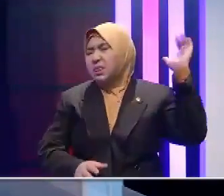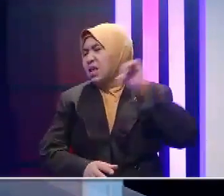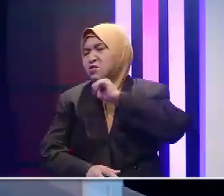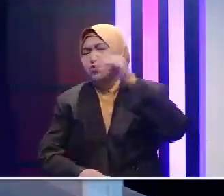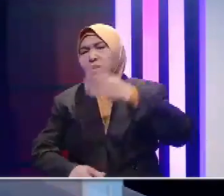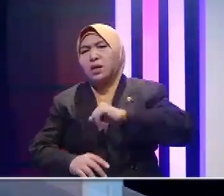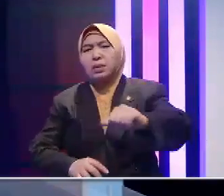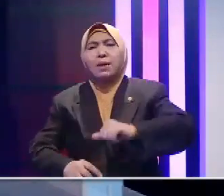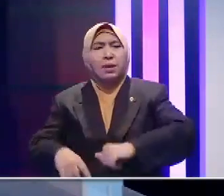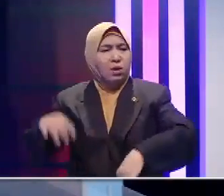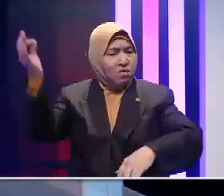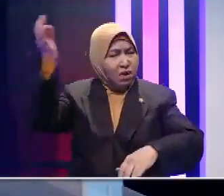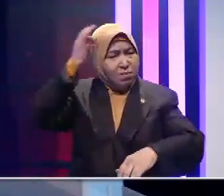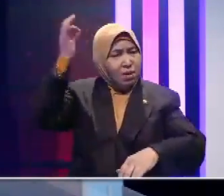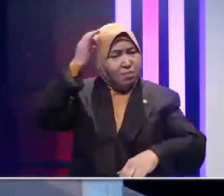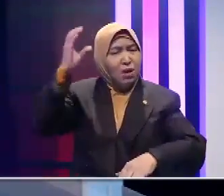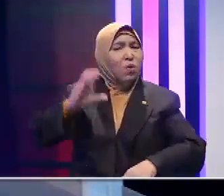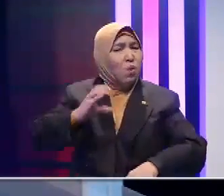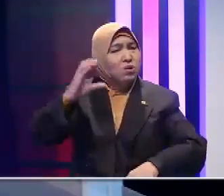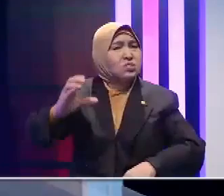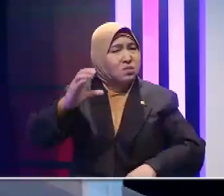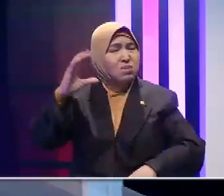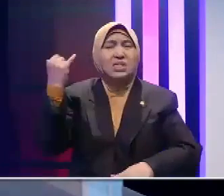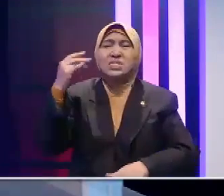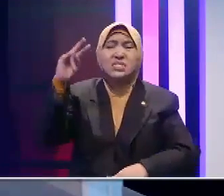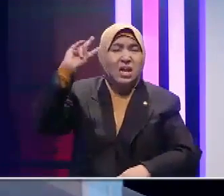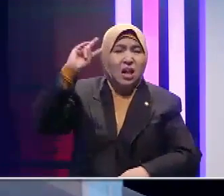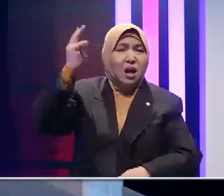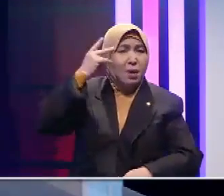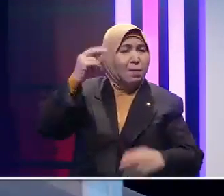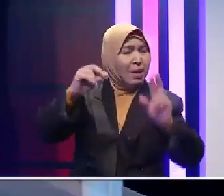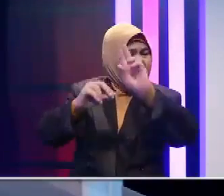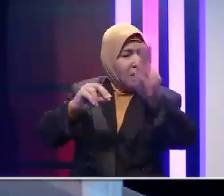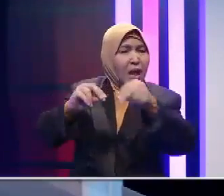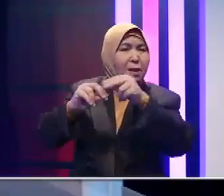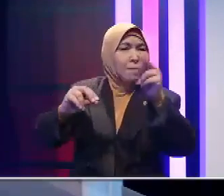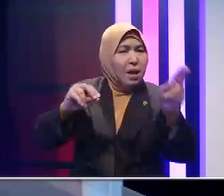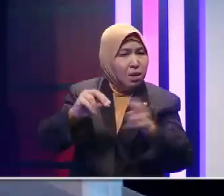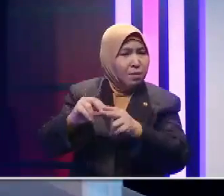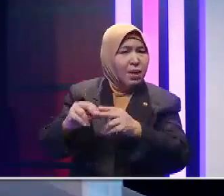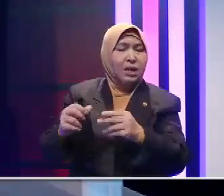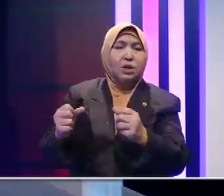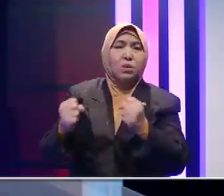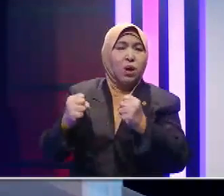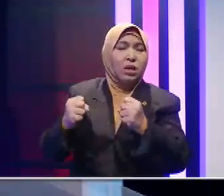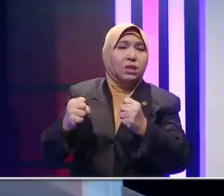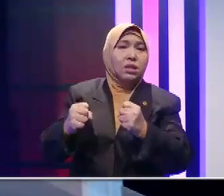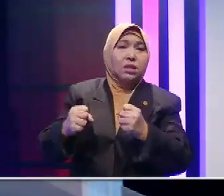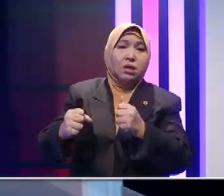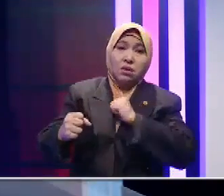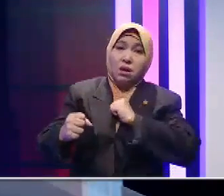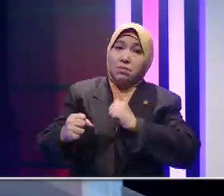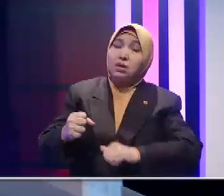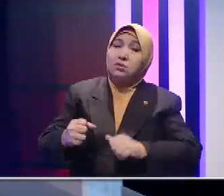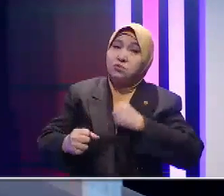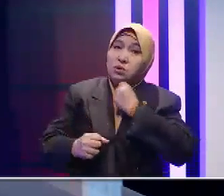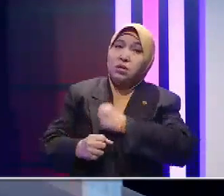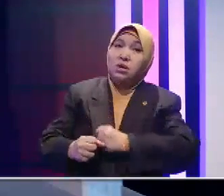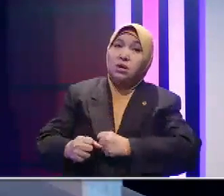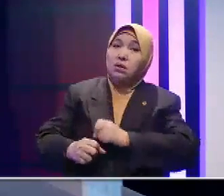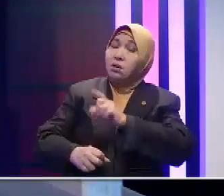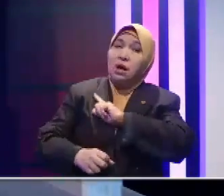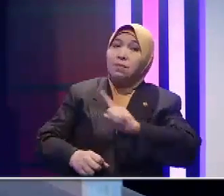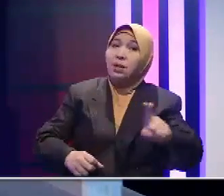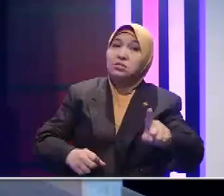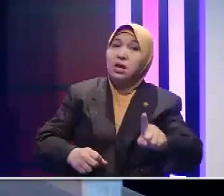faham tanggapan-tanggapan misconception yang ada di luar sana menambahkan kekebalan diri kami untuk menyakiti bahawasanya agama Islam ni